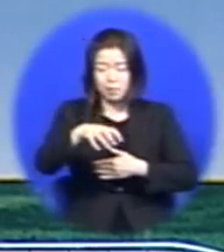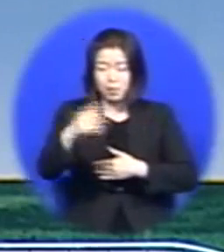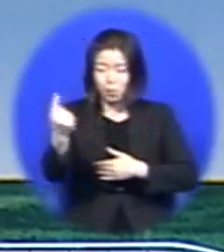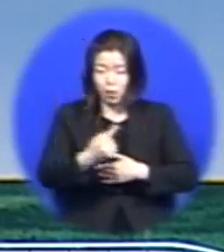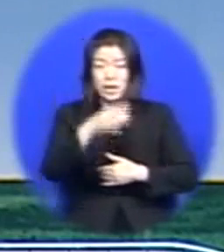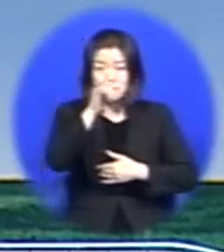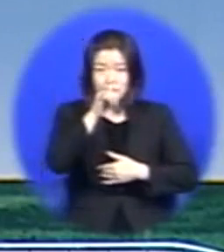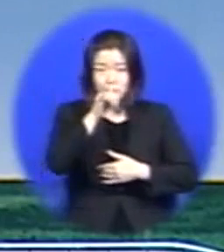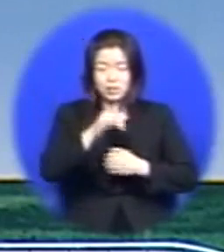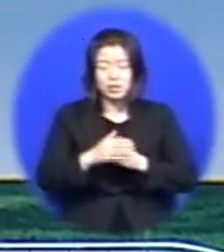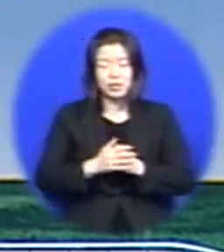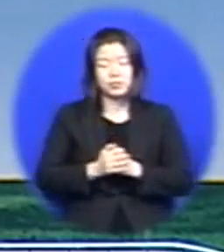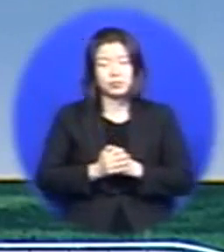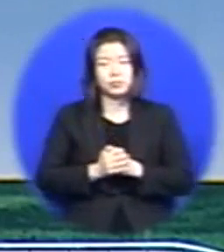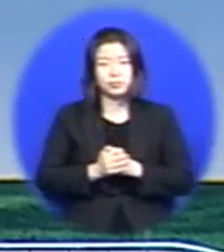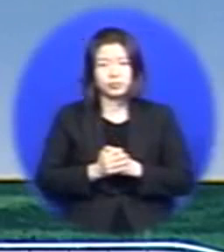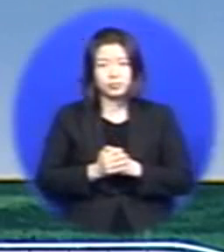있다고요.